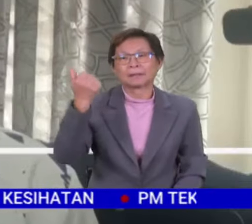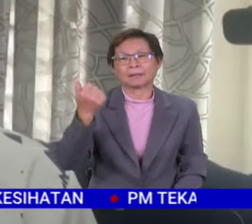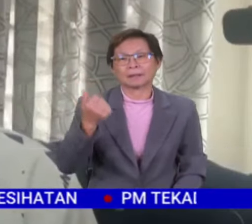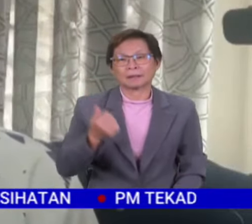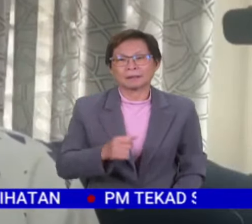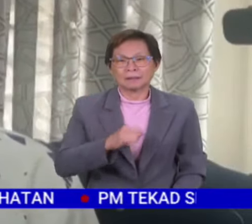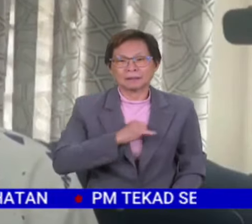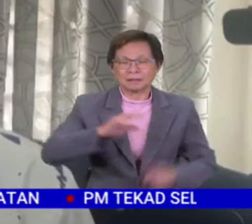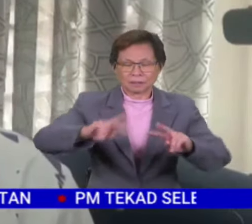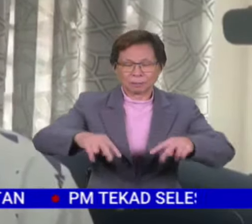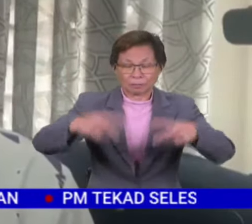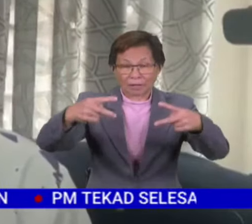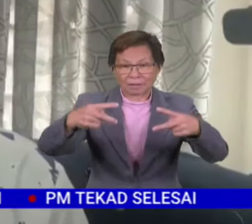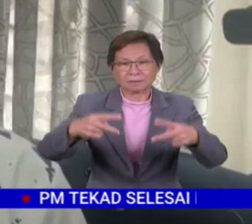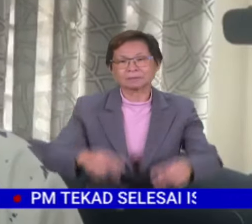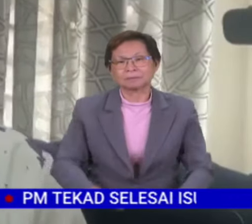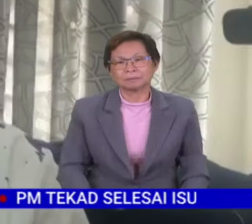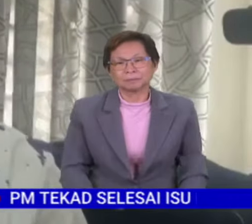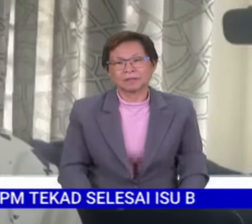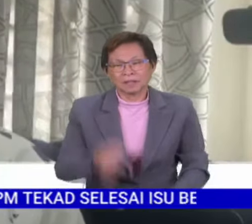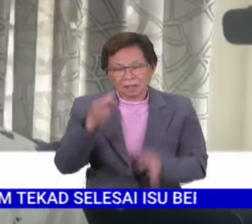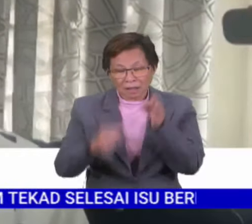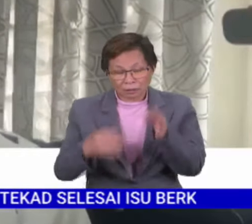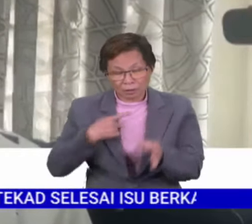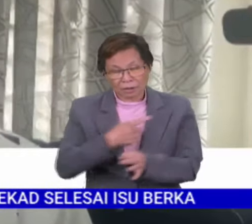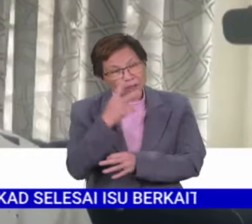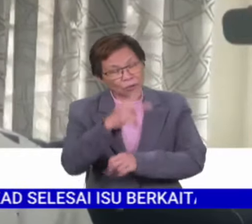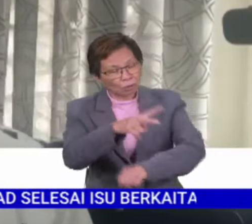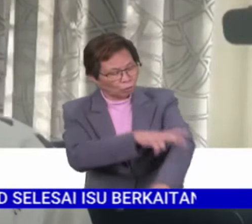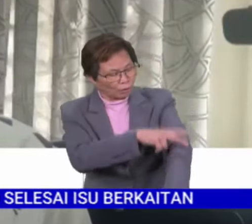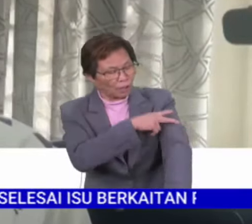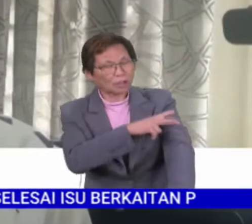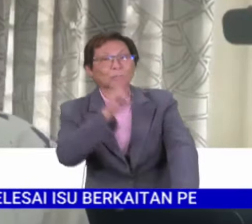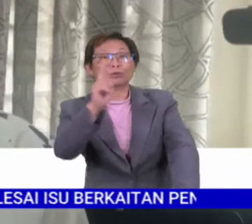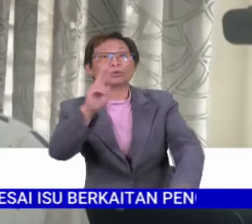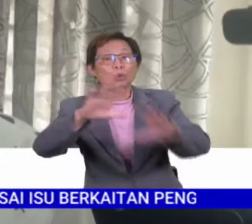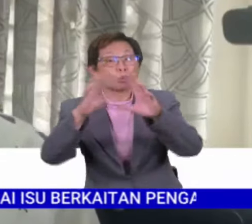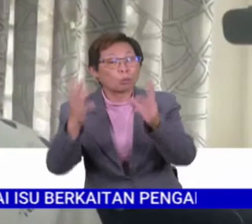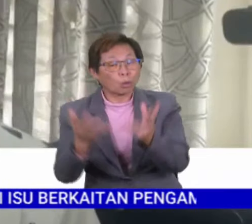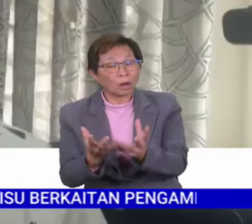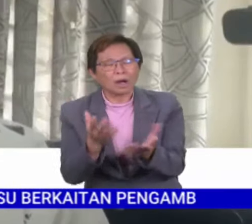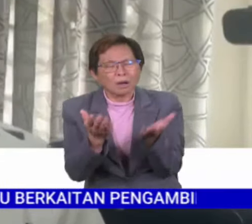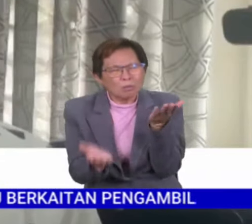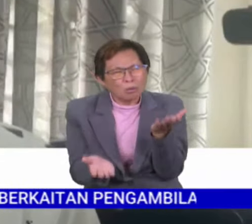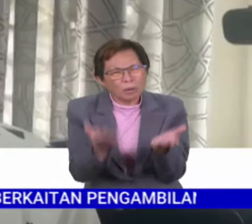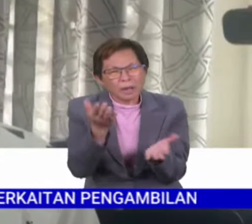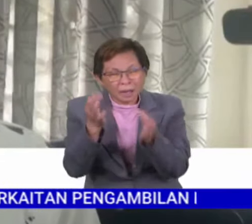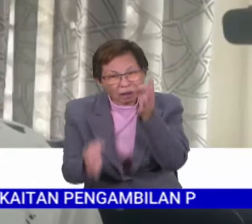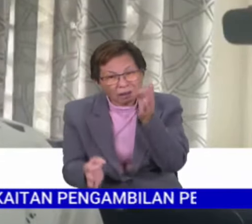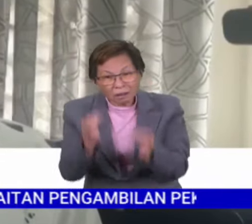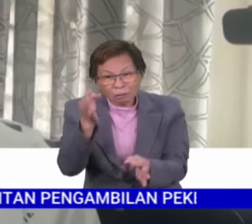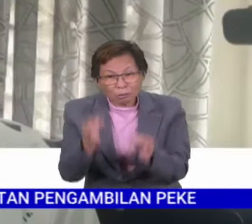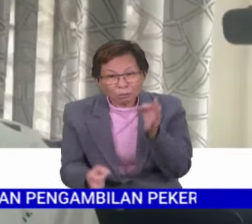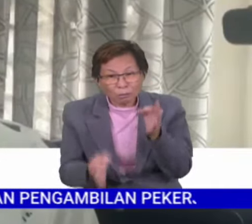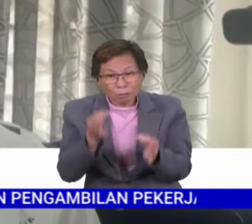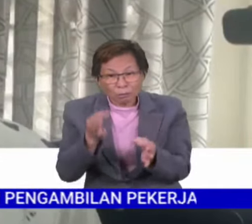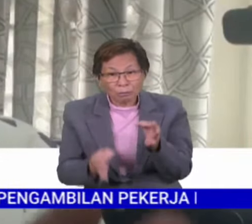course semi-finalist lah kan. Sebab kalau kita tengok sekarang pun ranking dia pun nombor 2 dunia. Kemungkinan kalau dia